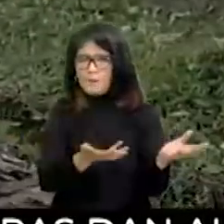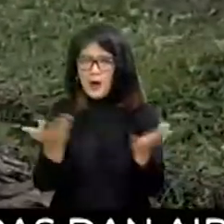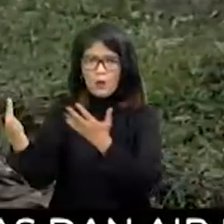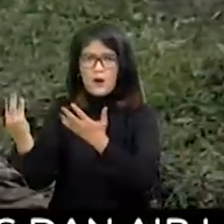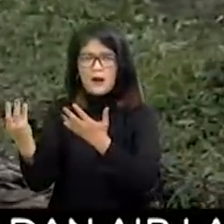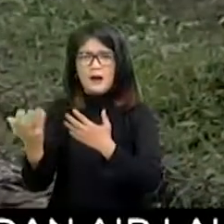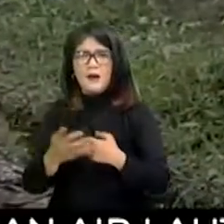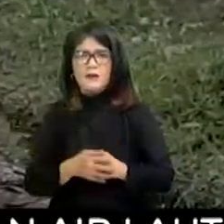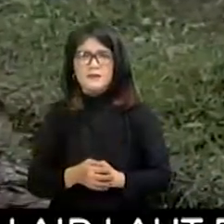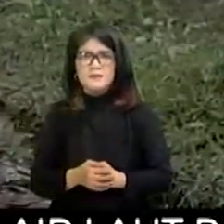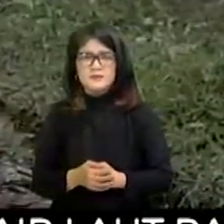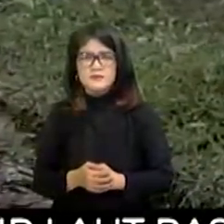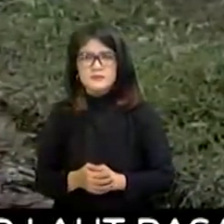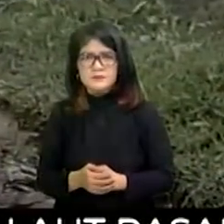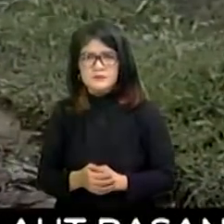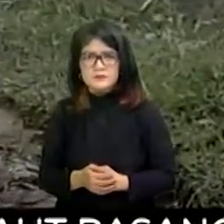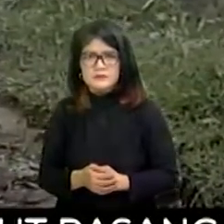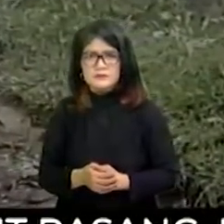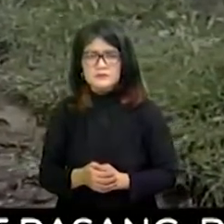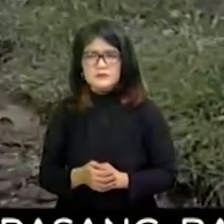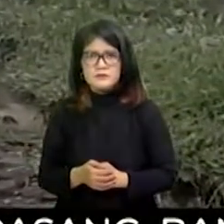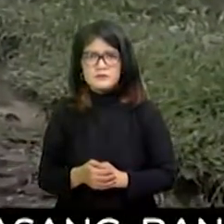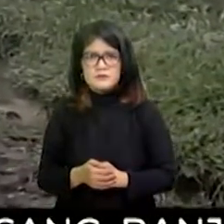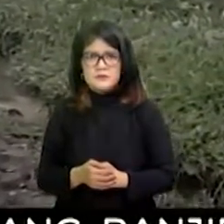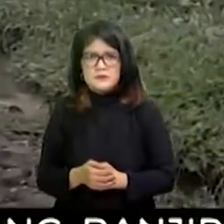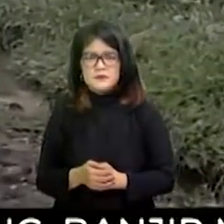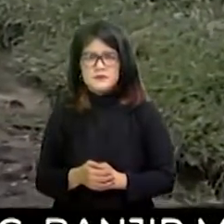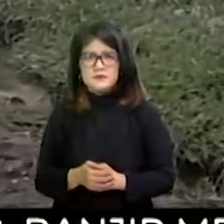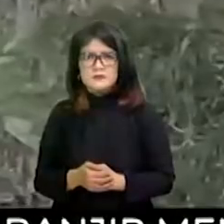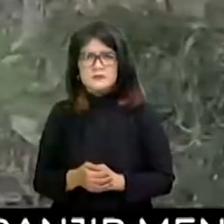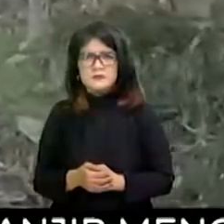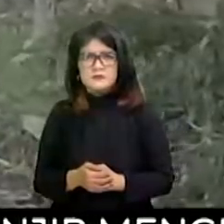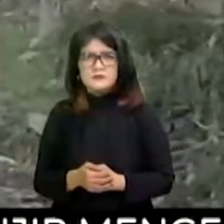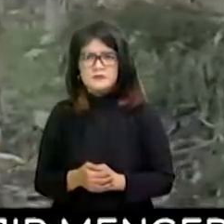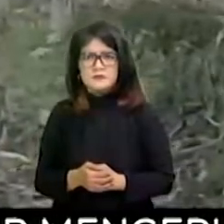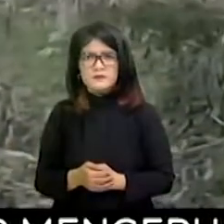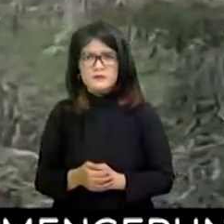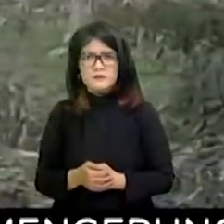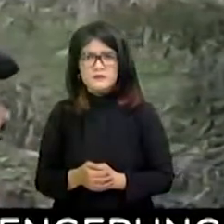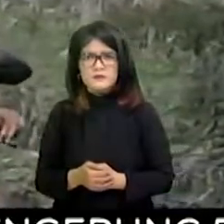Dari Lumajang, Jawa Timur, saya Fajarani, iNews melaporkan.